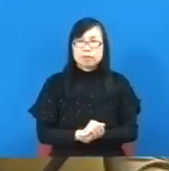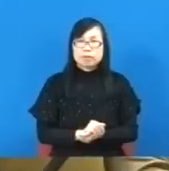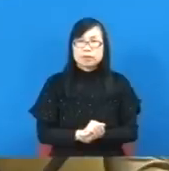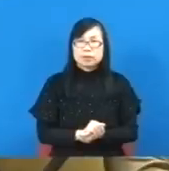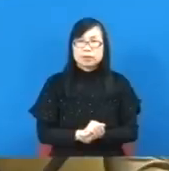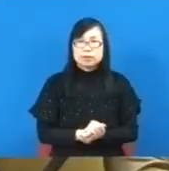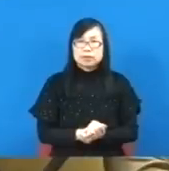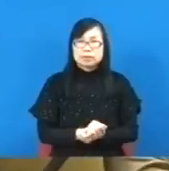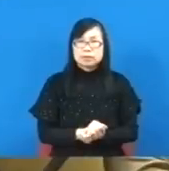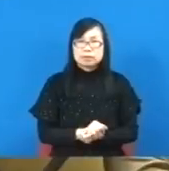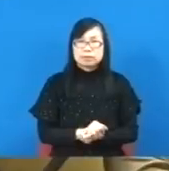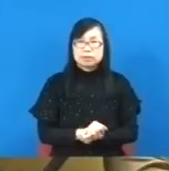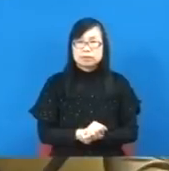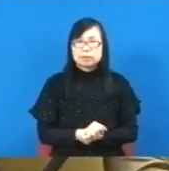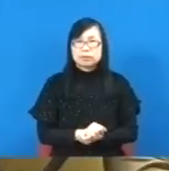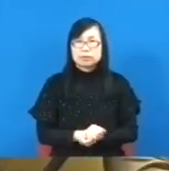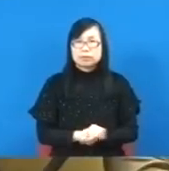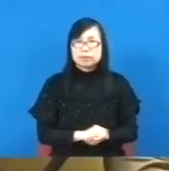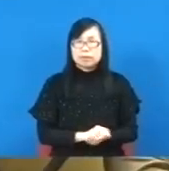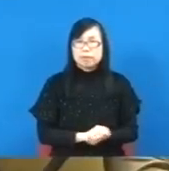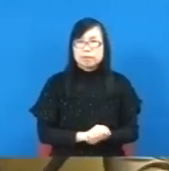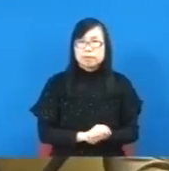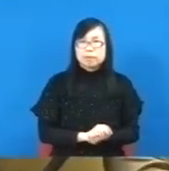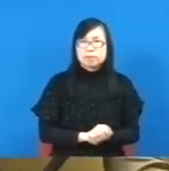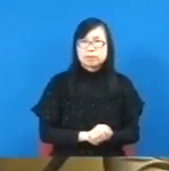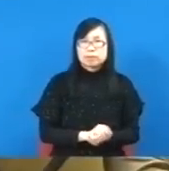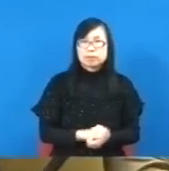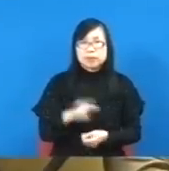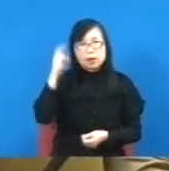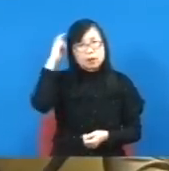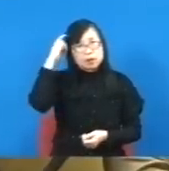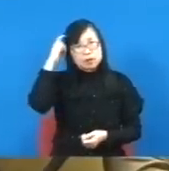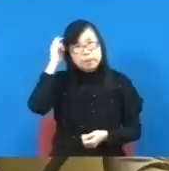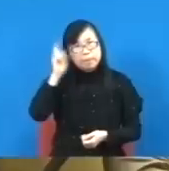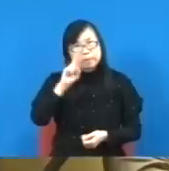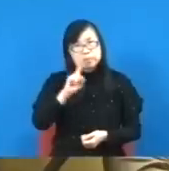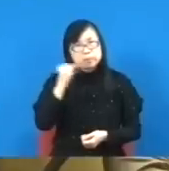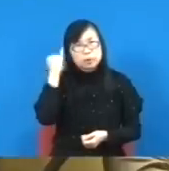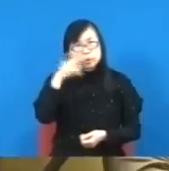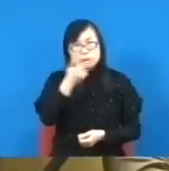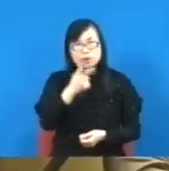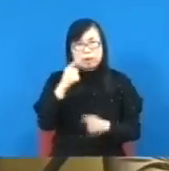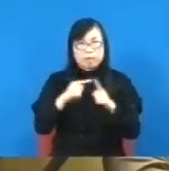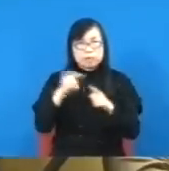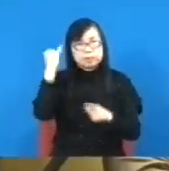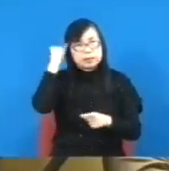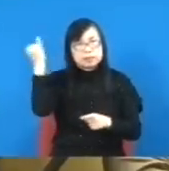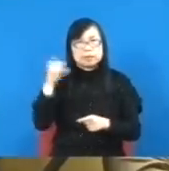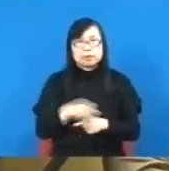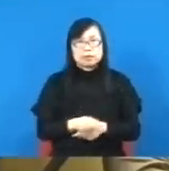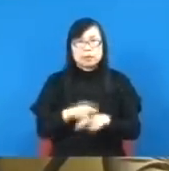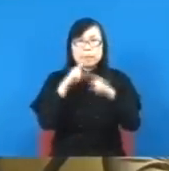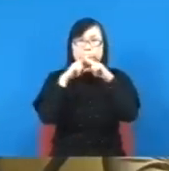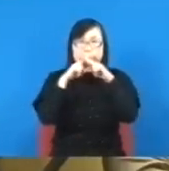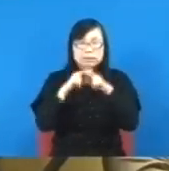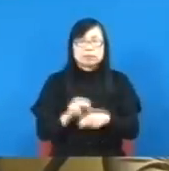食幾多家茶禮？佢老佢即係。他老想什麼沒人知道這些東西是他們那些腦是秘密來的嘛不是怎麼出賣人